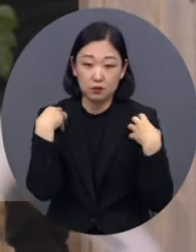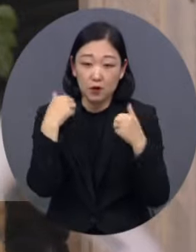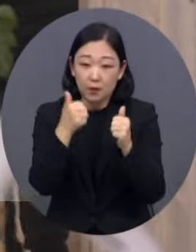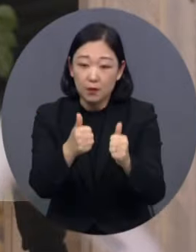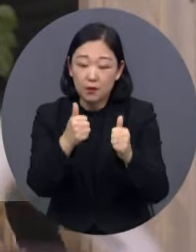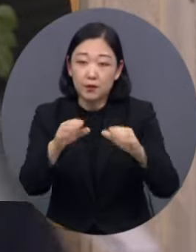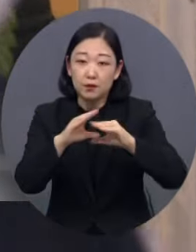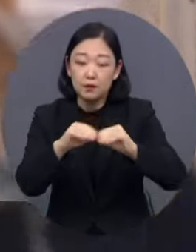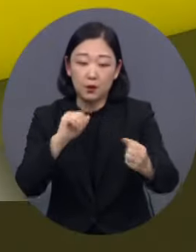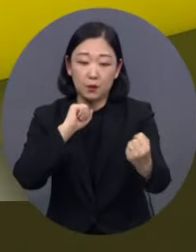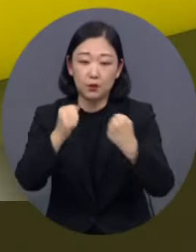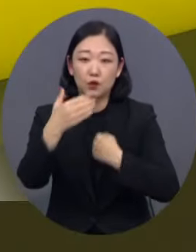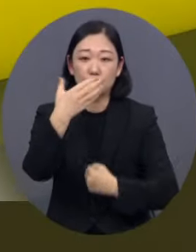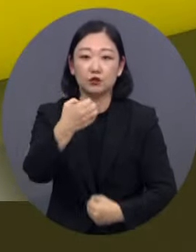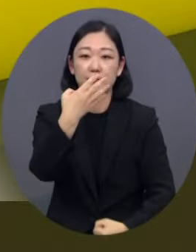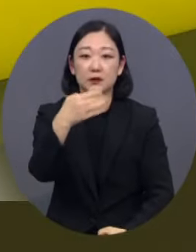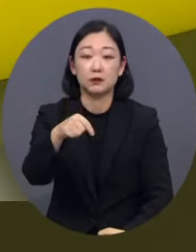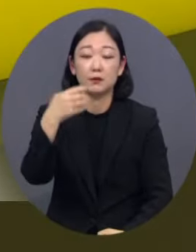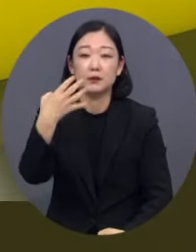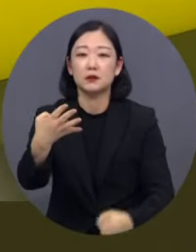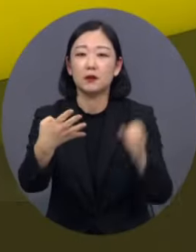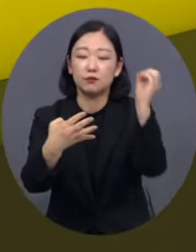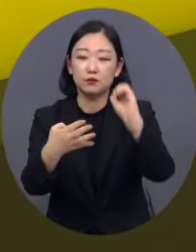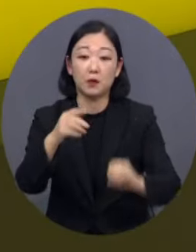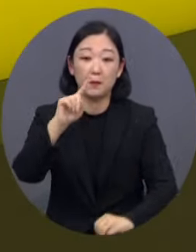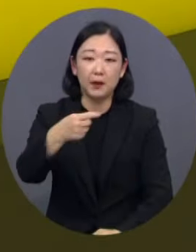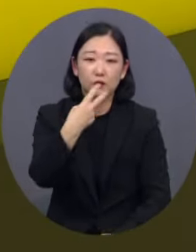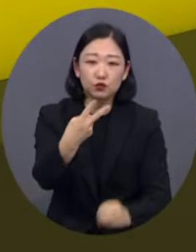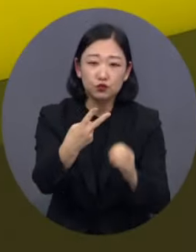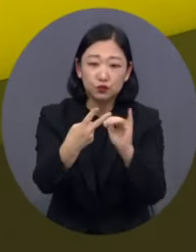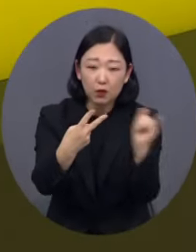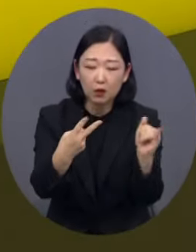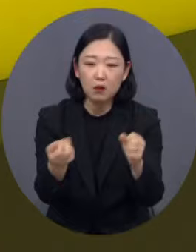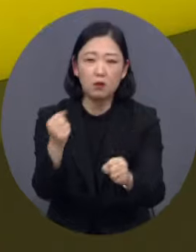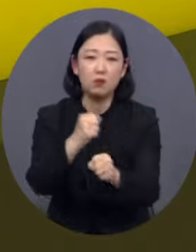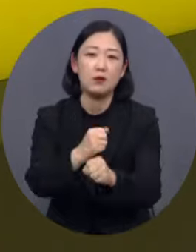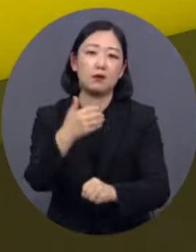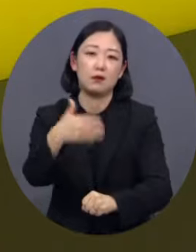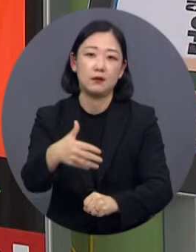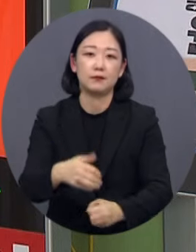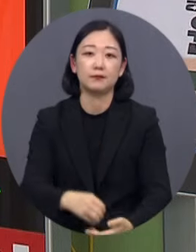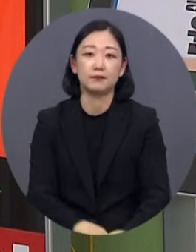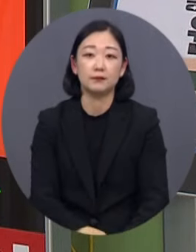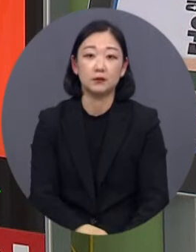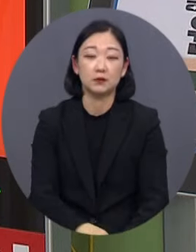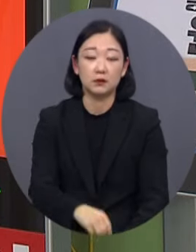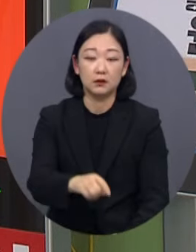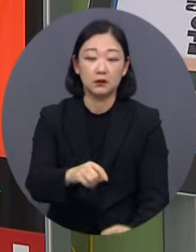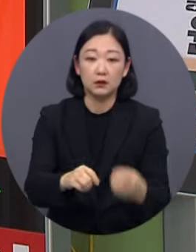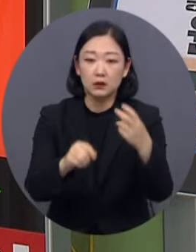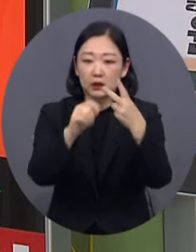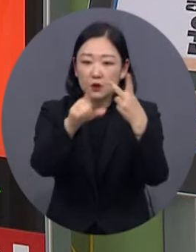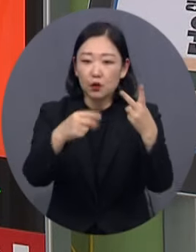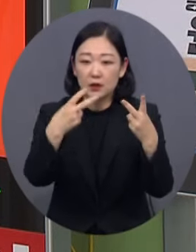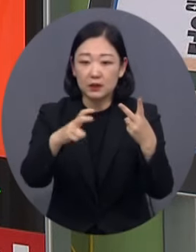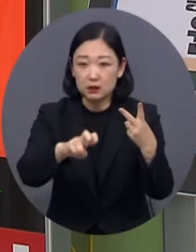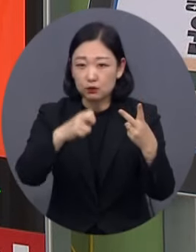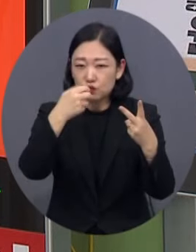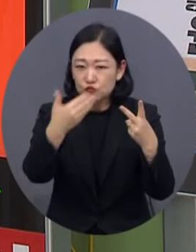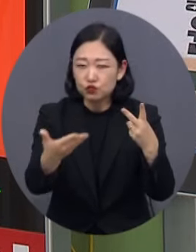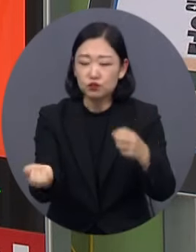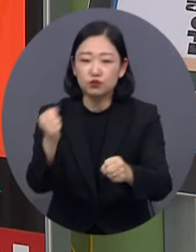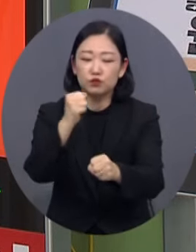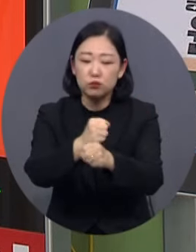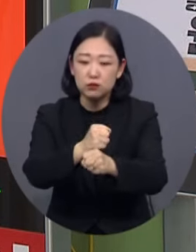방침에도 94.4%인 102명은 돌아오지 않았습니다. 정부가 지난달 29일까지 전공의들의